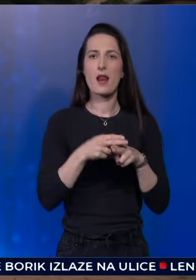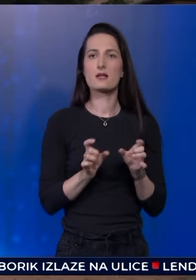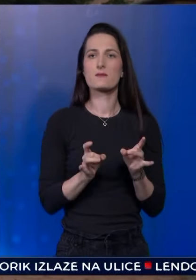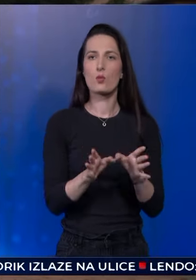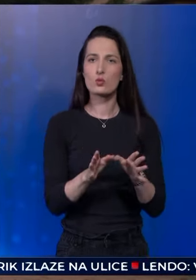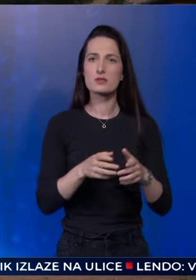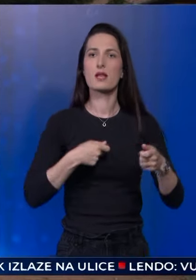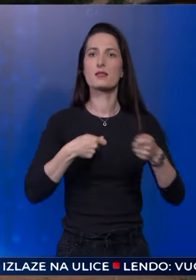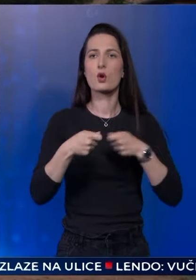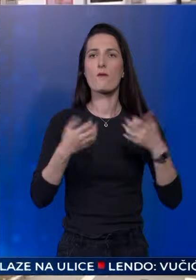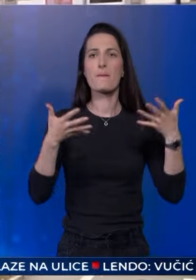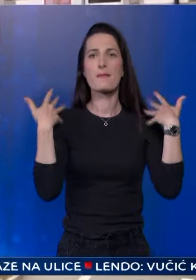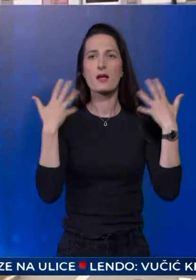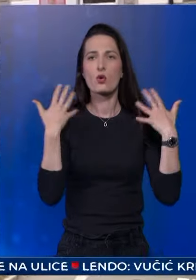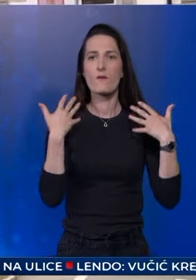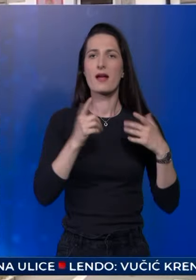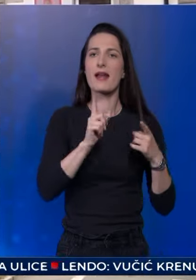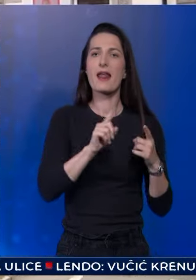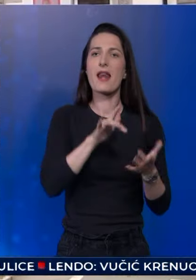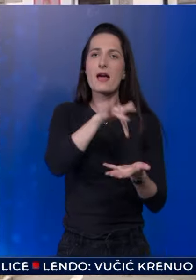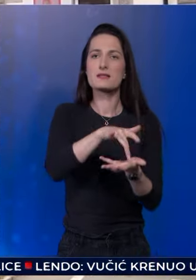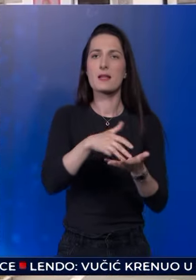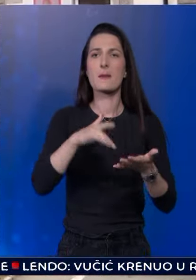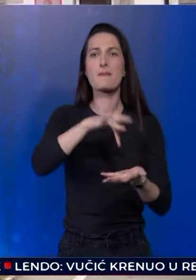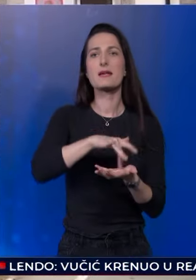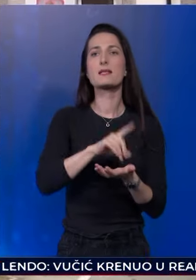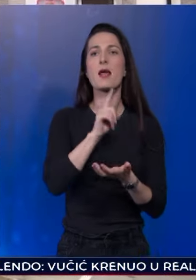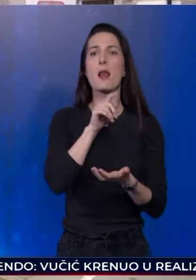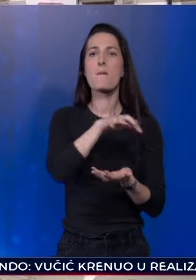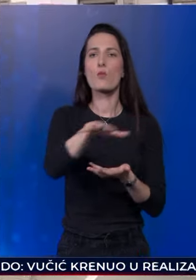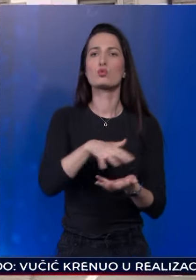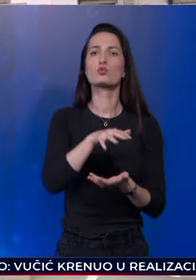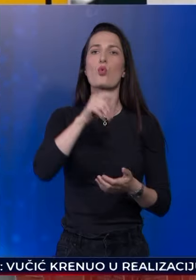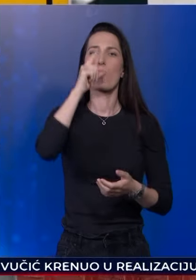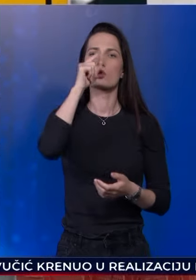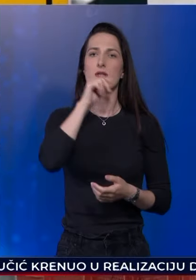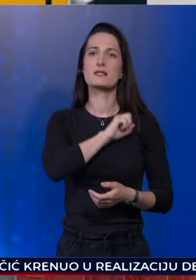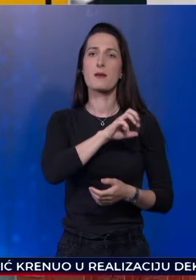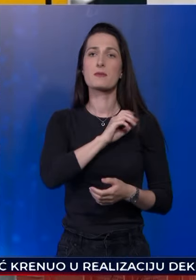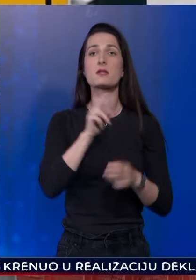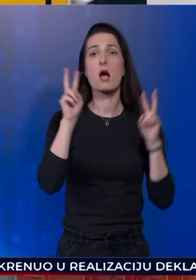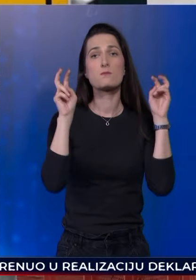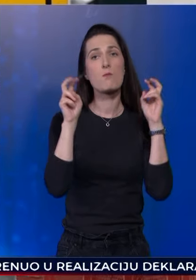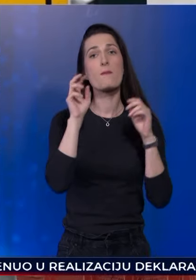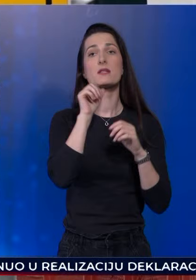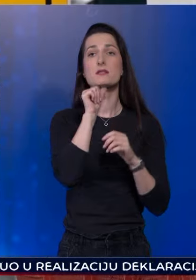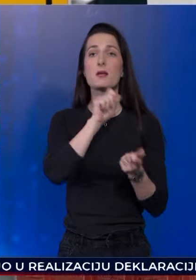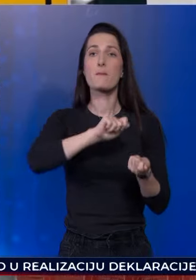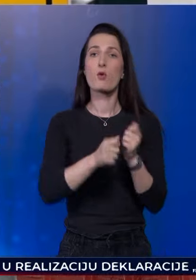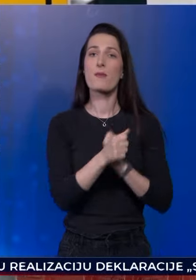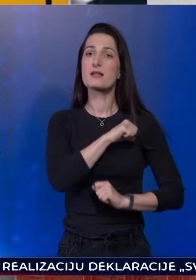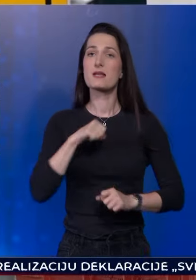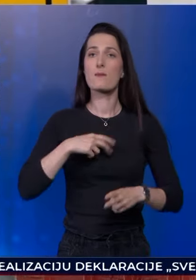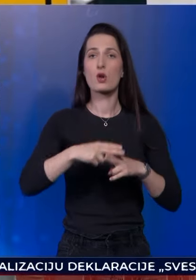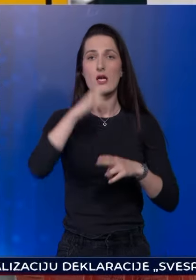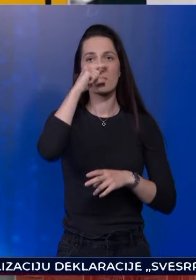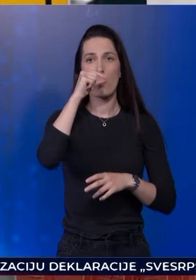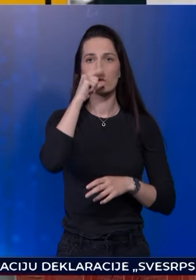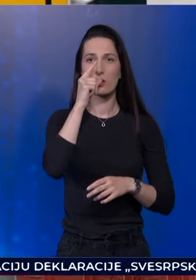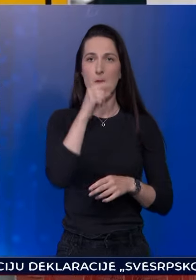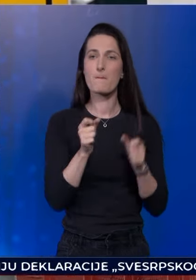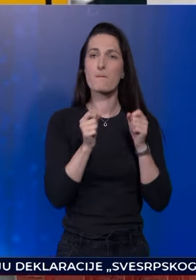trgova, parkova i naseljenih mjesta na području opštine Srebrenica. A spominje se i promjena samog naziva opštine.